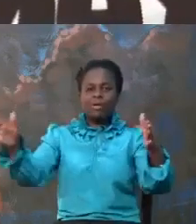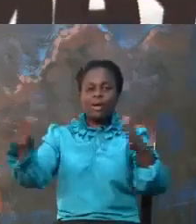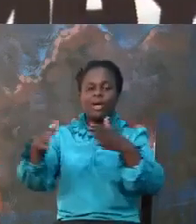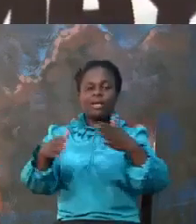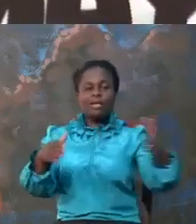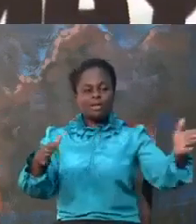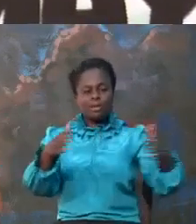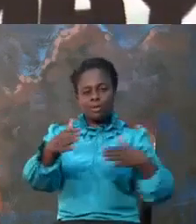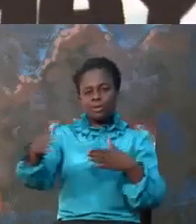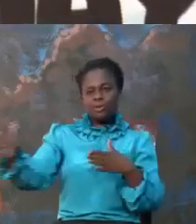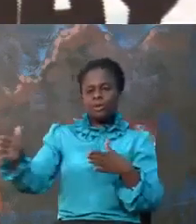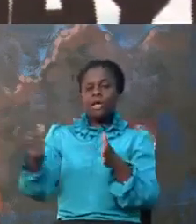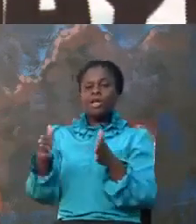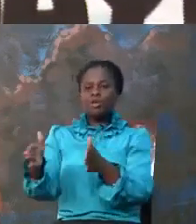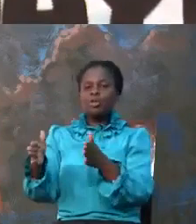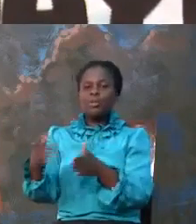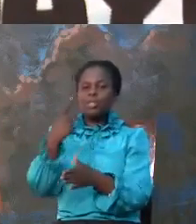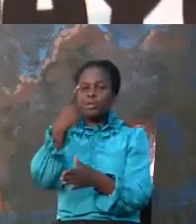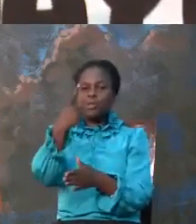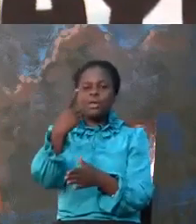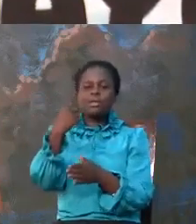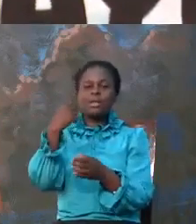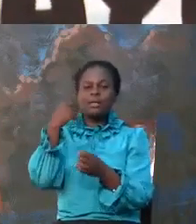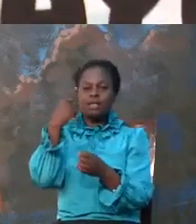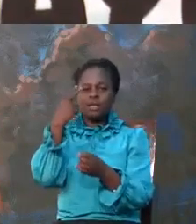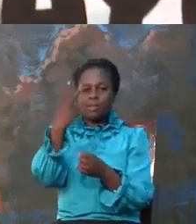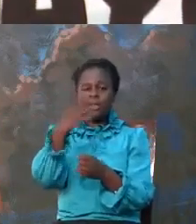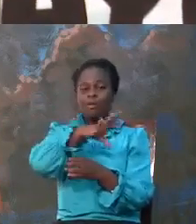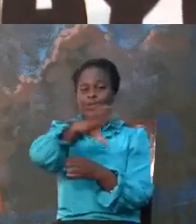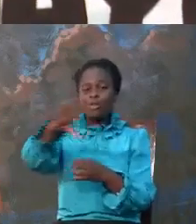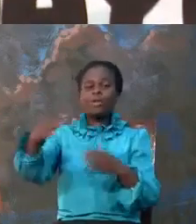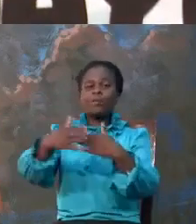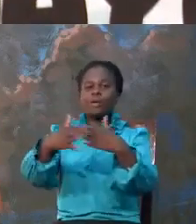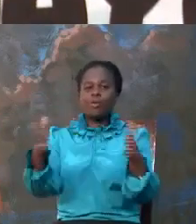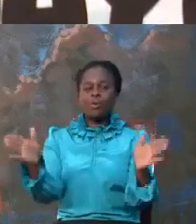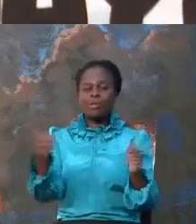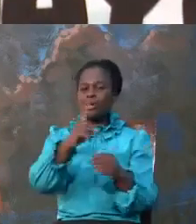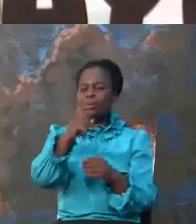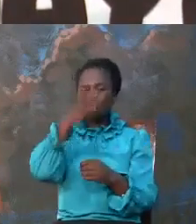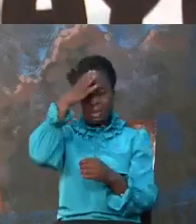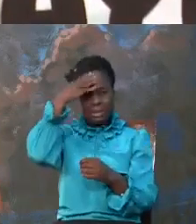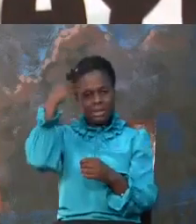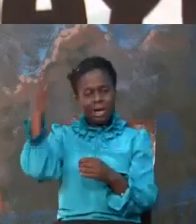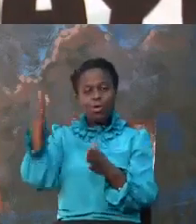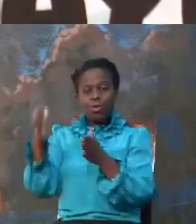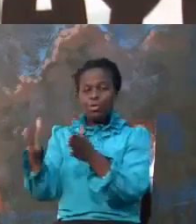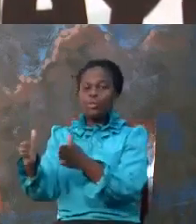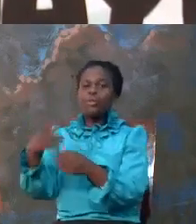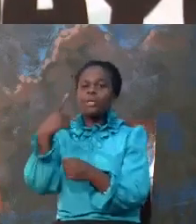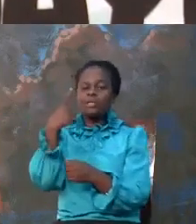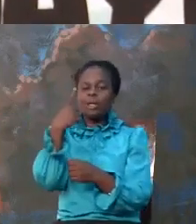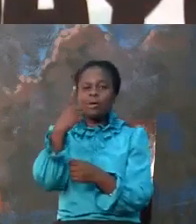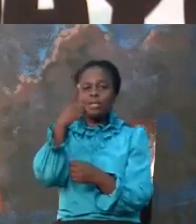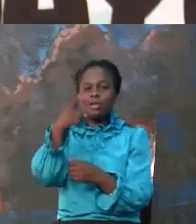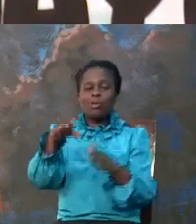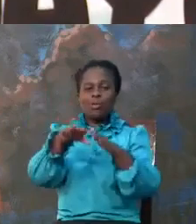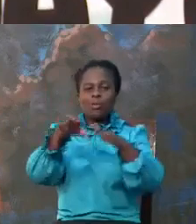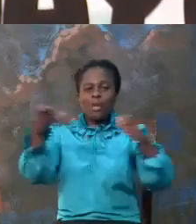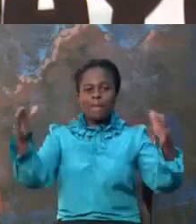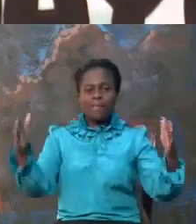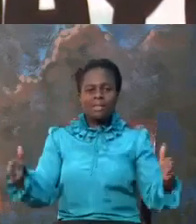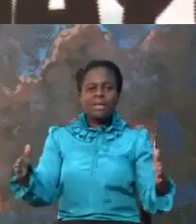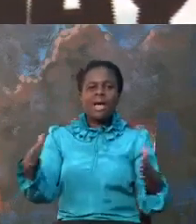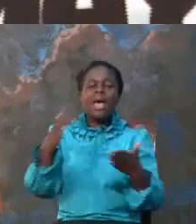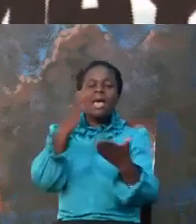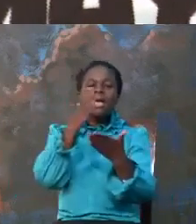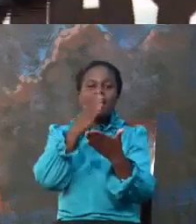upande huu. Chumba cha kwanza na cha pili vyote vinakuwa wazi. Na usisahau chumba cha kwanza kuna meza ya mikate ya